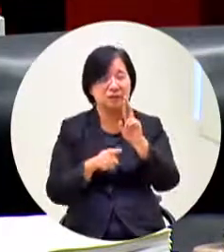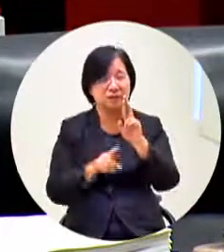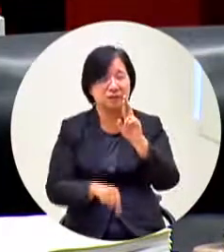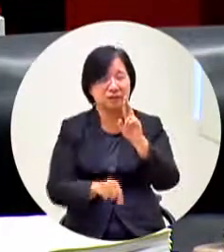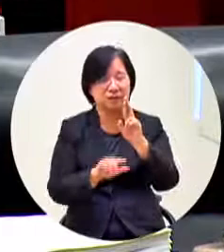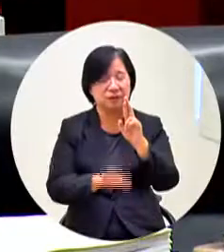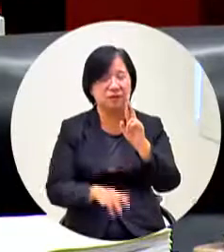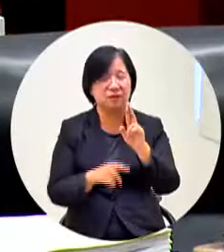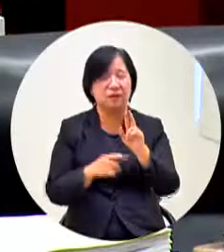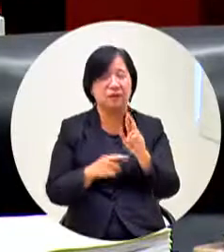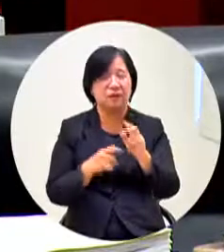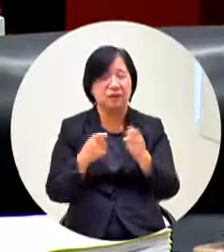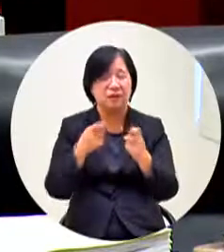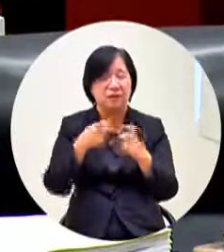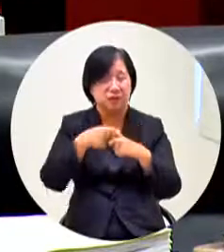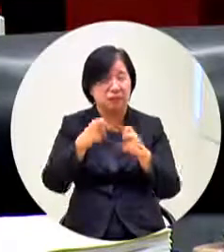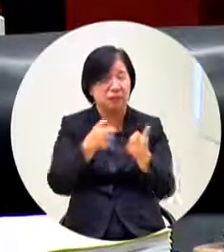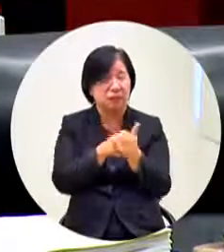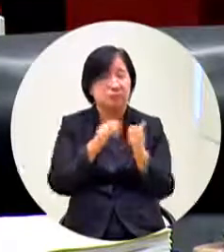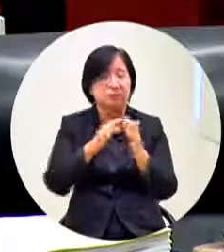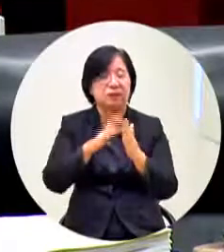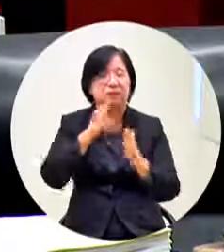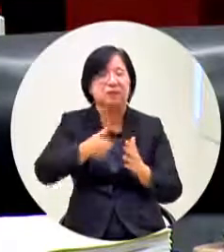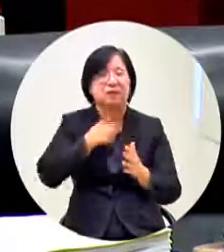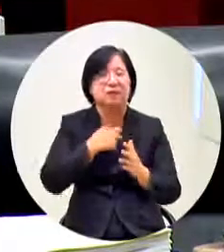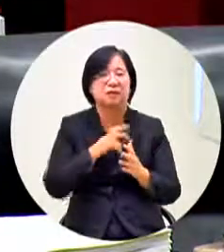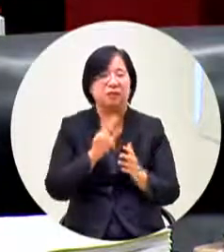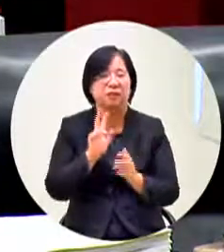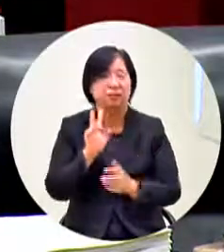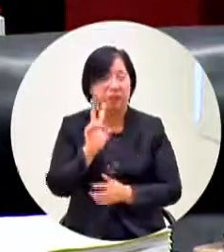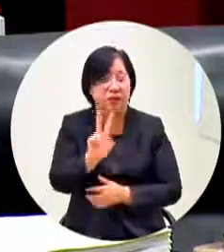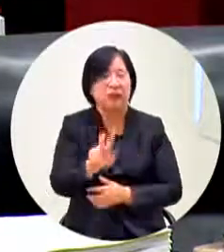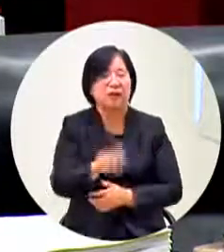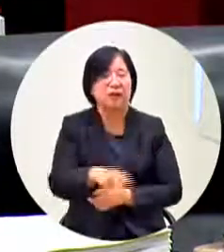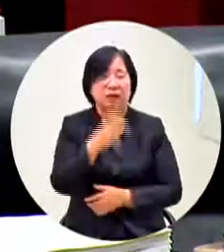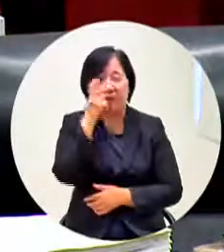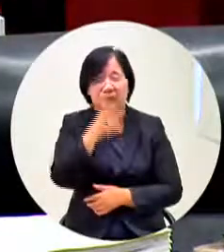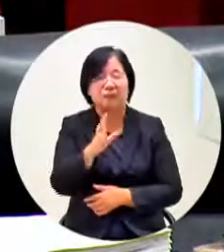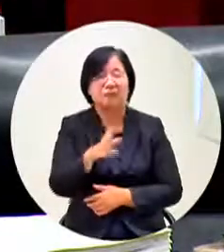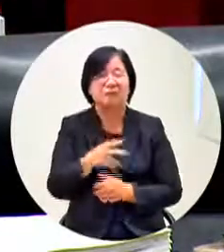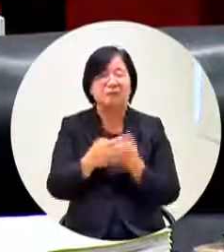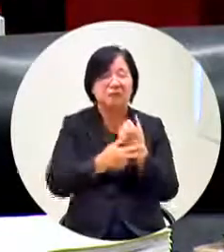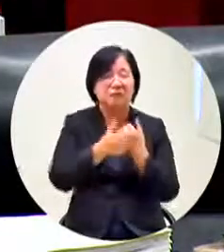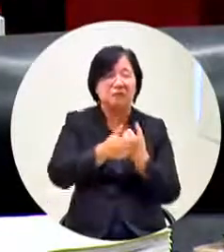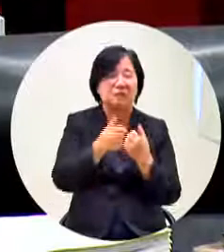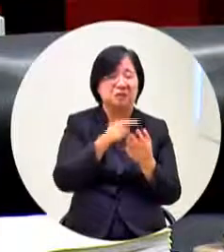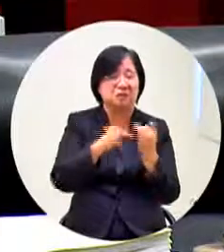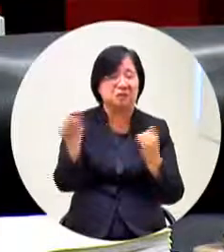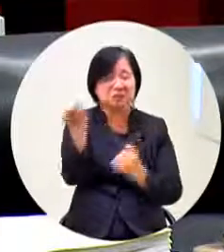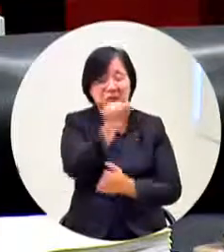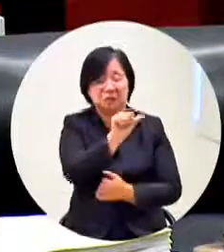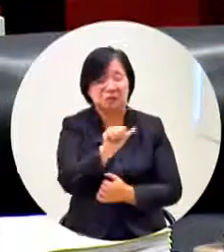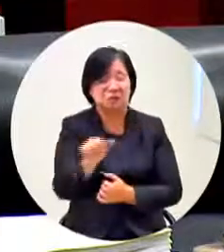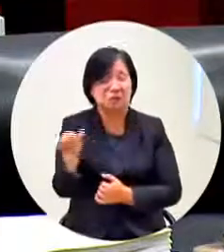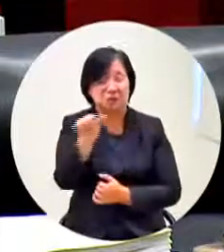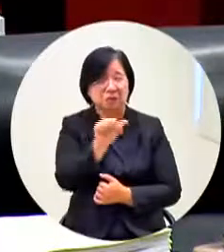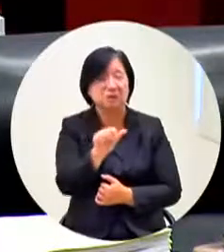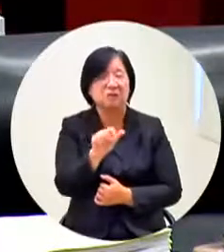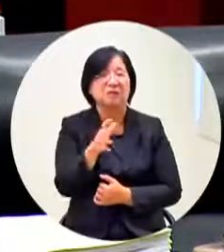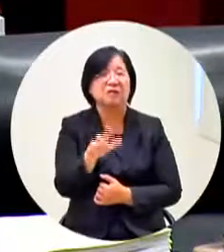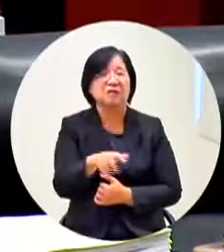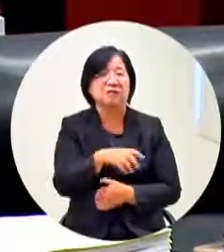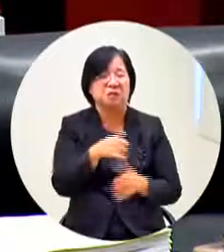场去看了，我那边跨了五个里长都出来抱怨，整条路都是这样